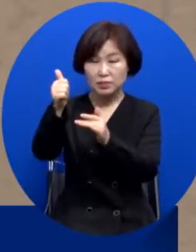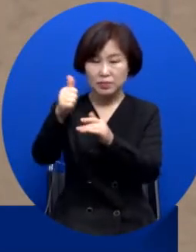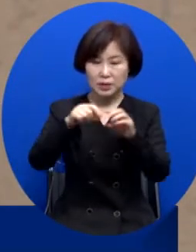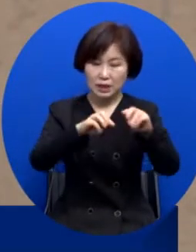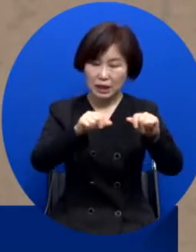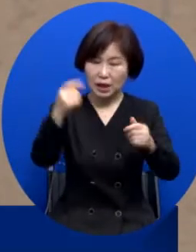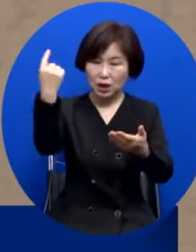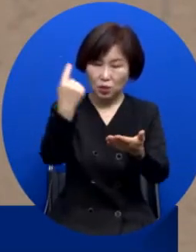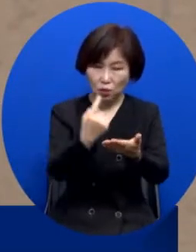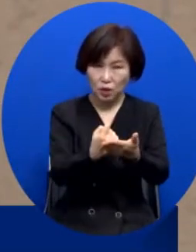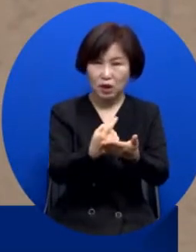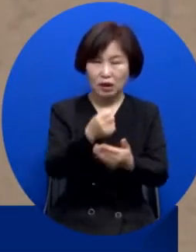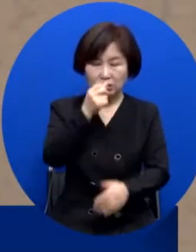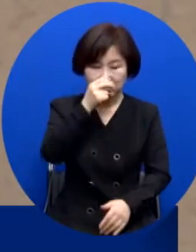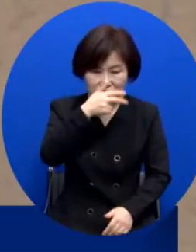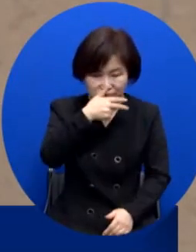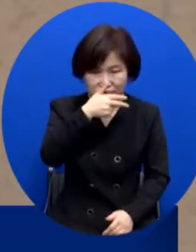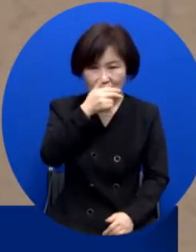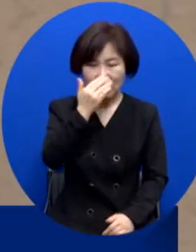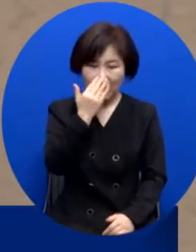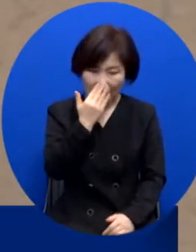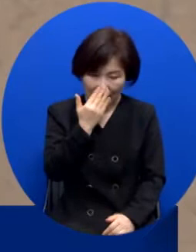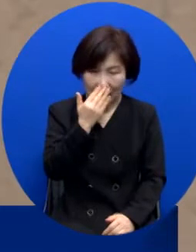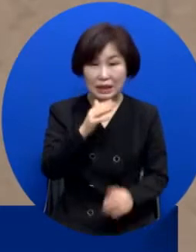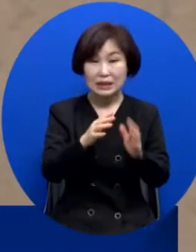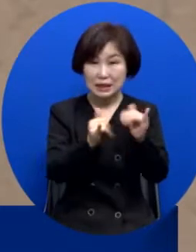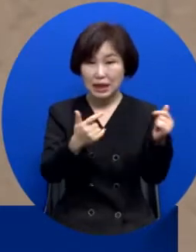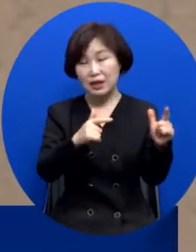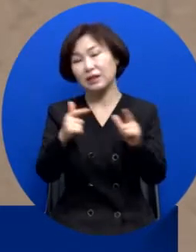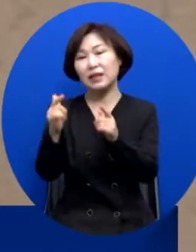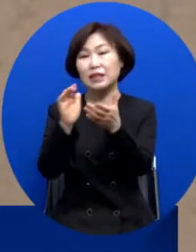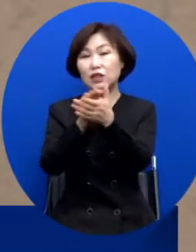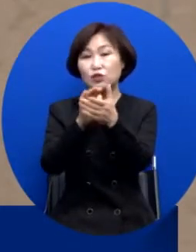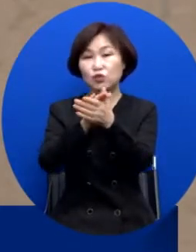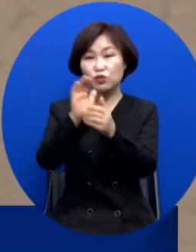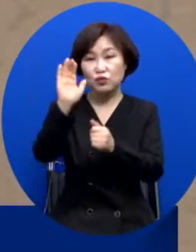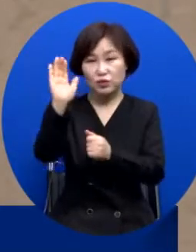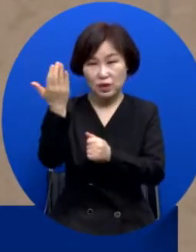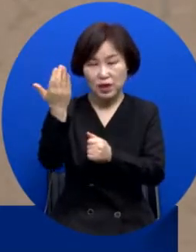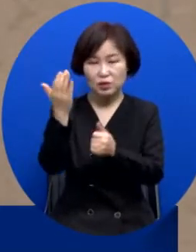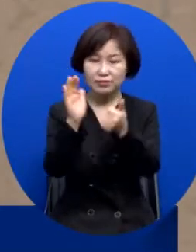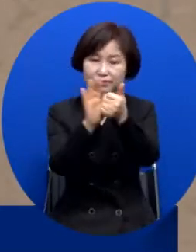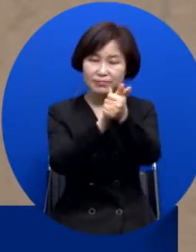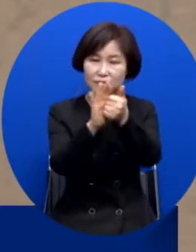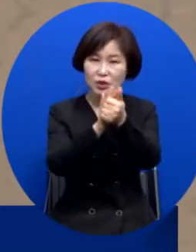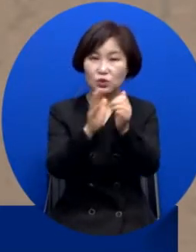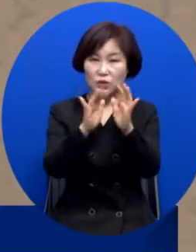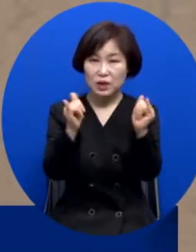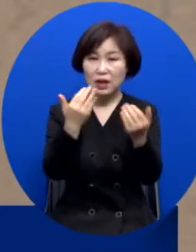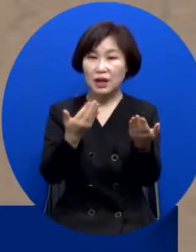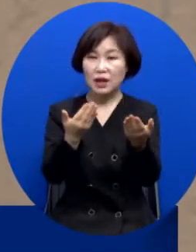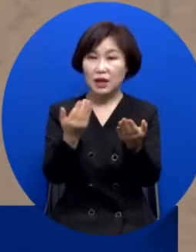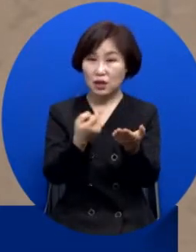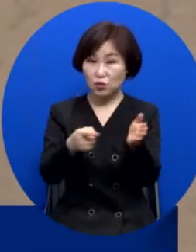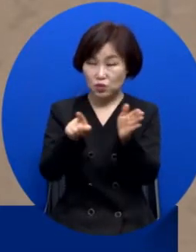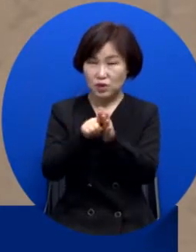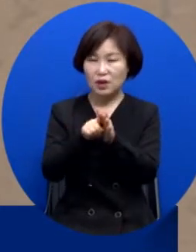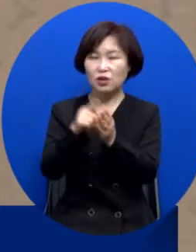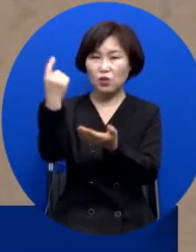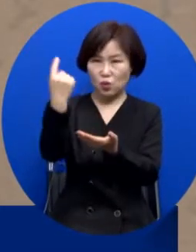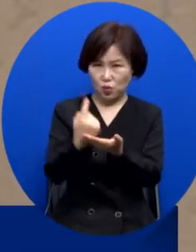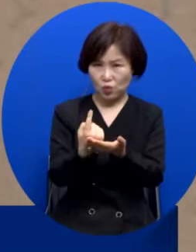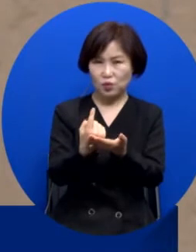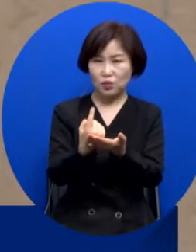내려오셔서 비천하고 보잘것없는 자들의 친구가 되시고 그들의 위로자가 되려 오셨다고 하는 것을